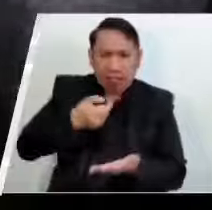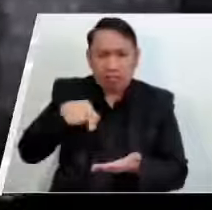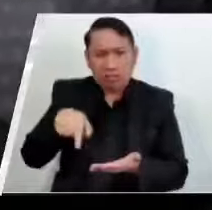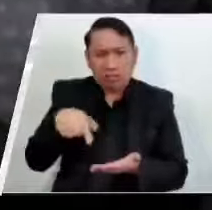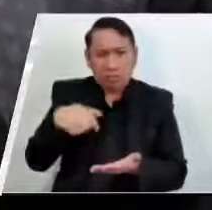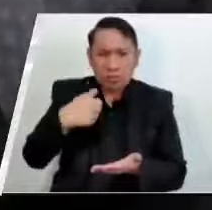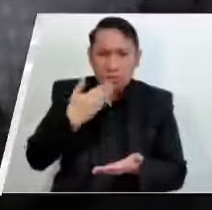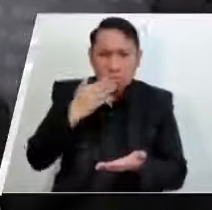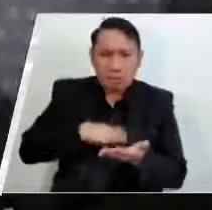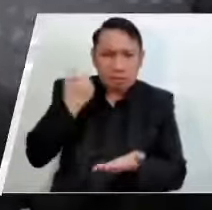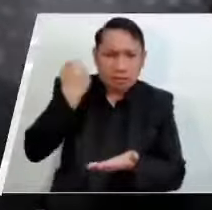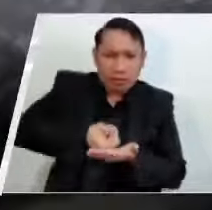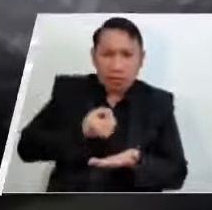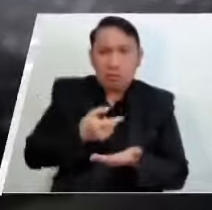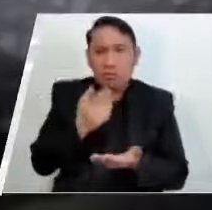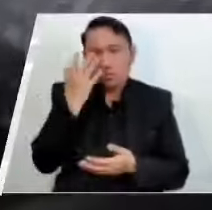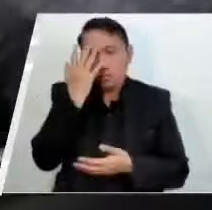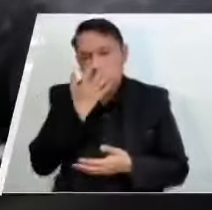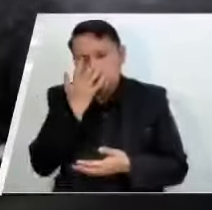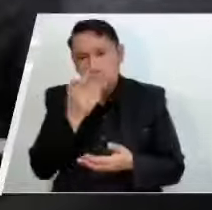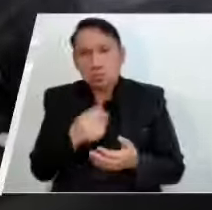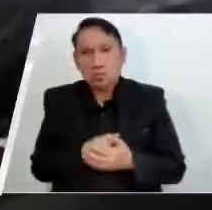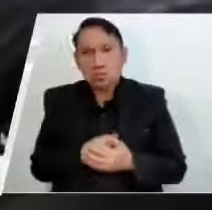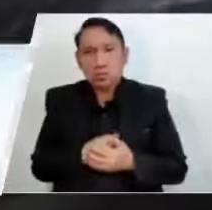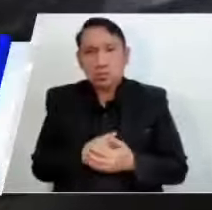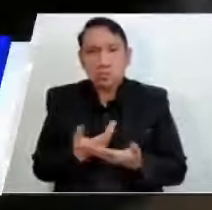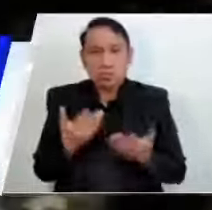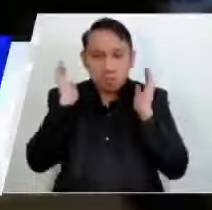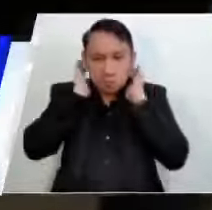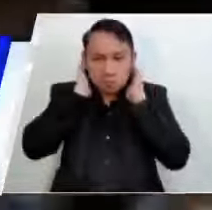Walang malay ang lalaki at hinihinalang nabalian sa leeg.